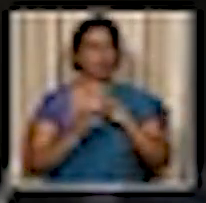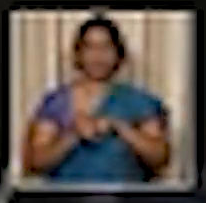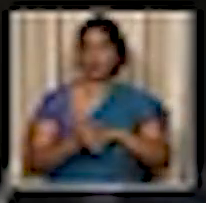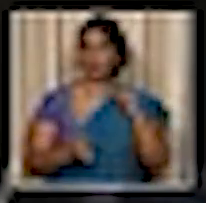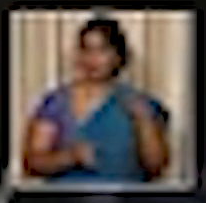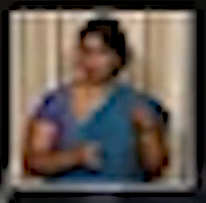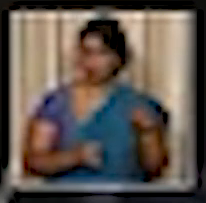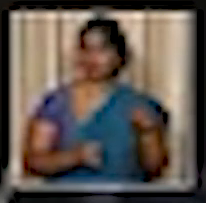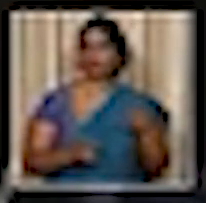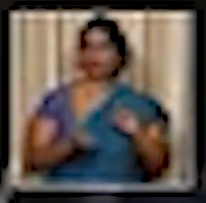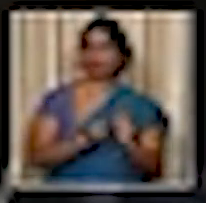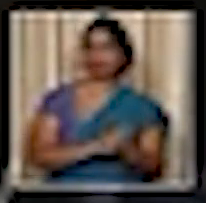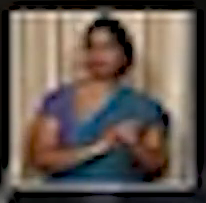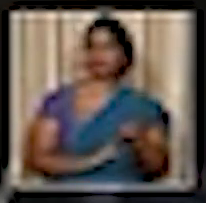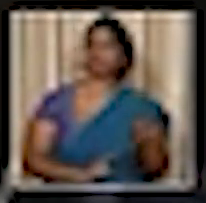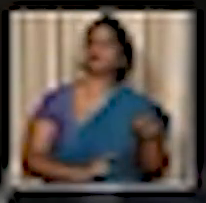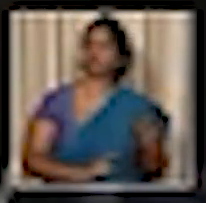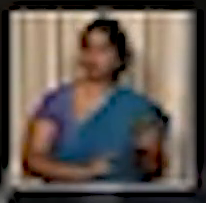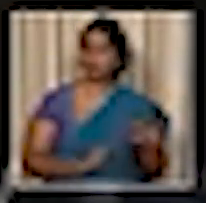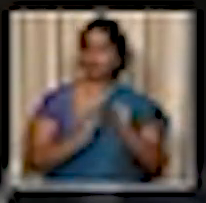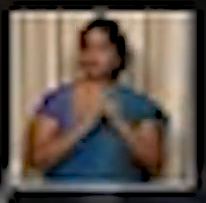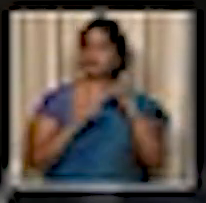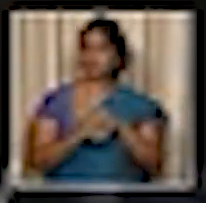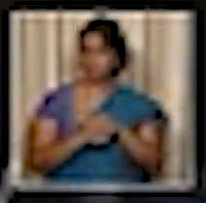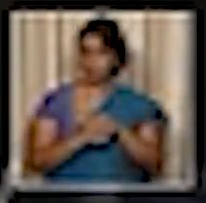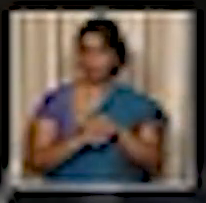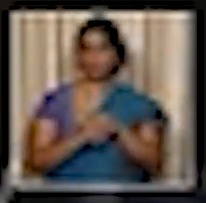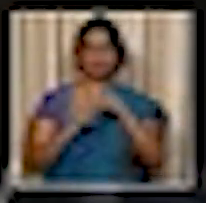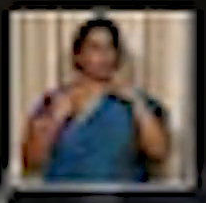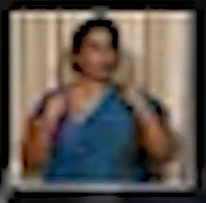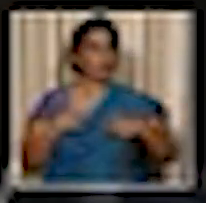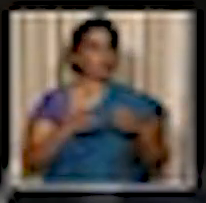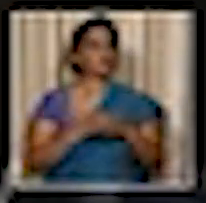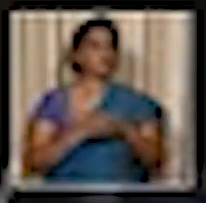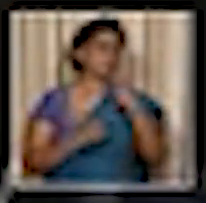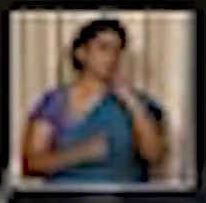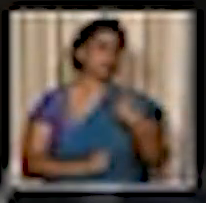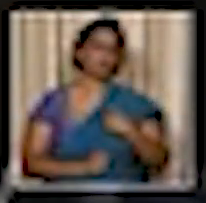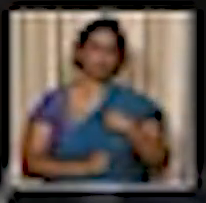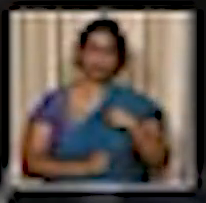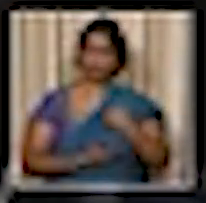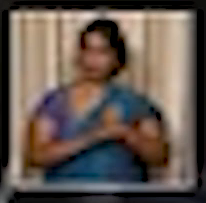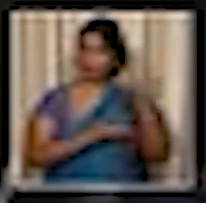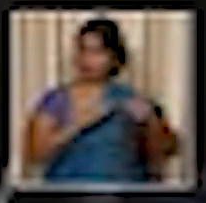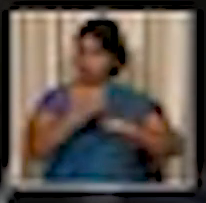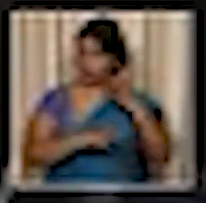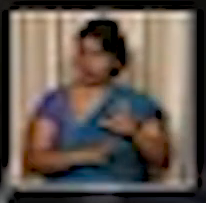විසින් යටගසා ඇති බව එහි සේවය කරන නීතිඥ කණ්ඩායමක් මා වෙත ලිඛිතව දැනුම් දී